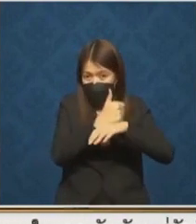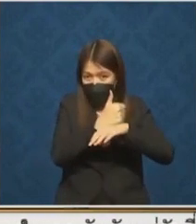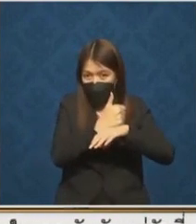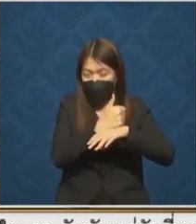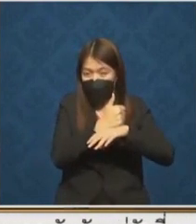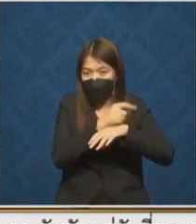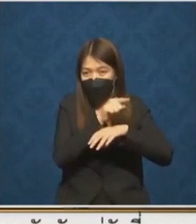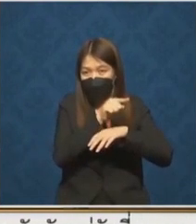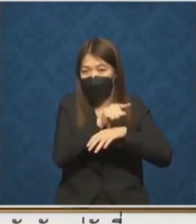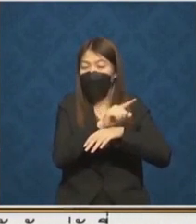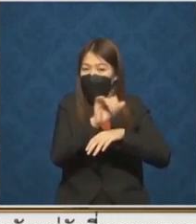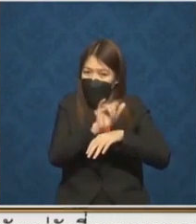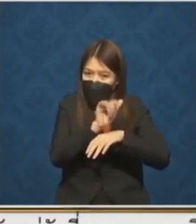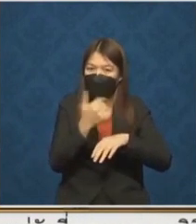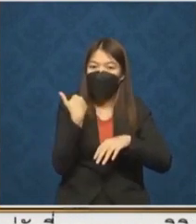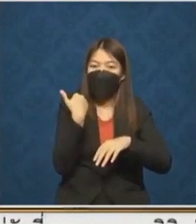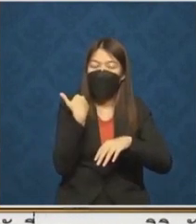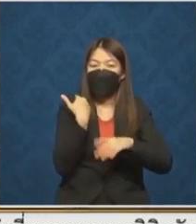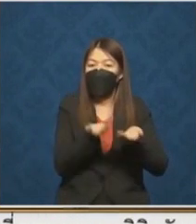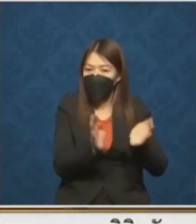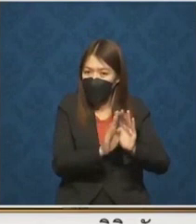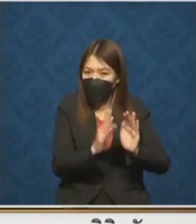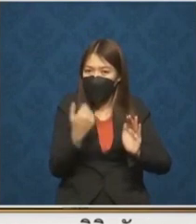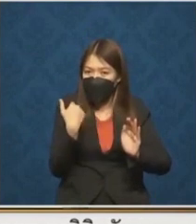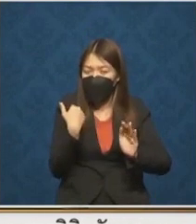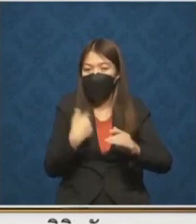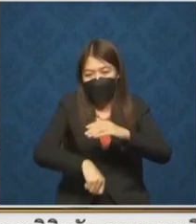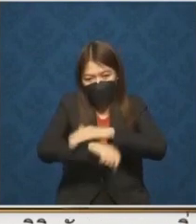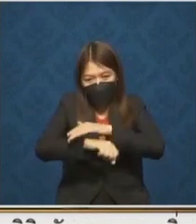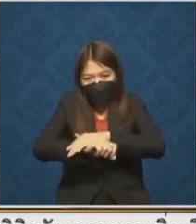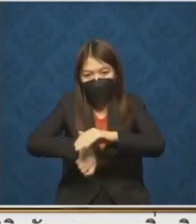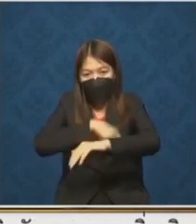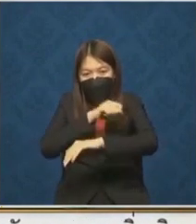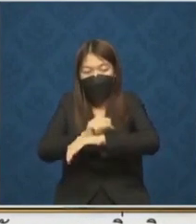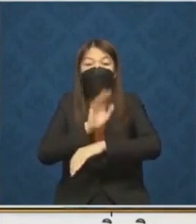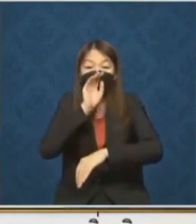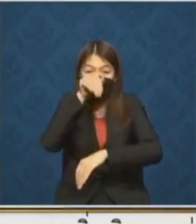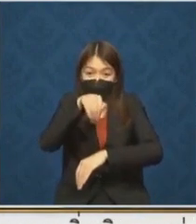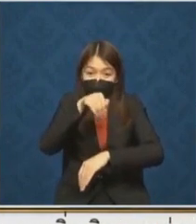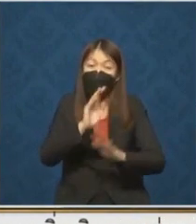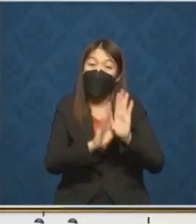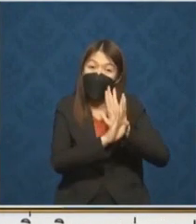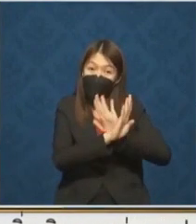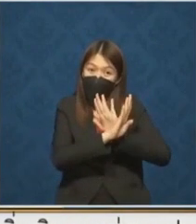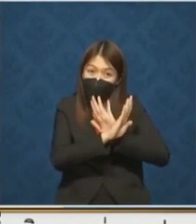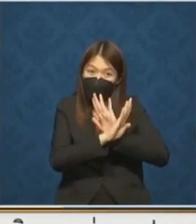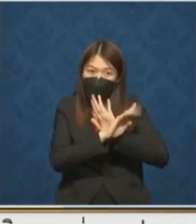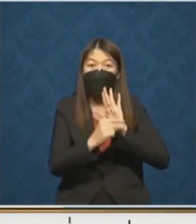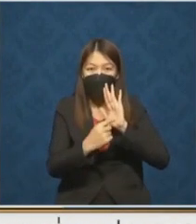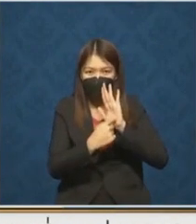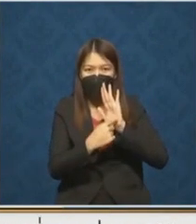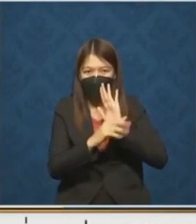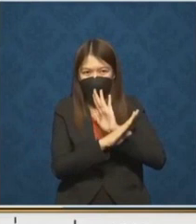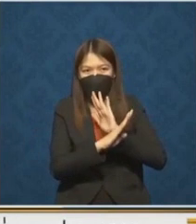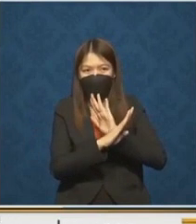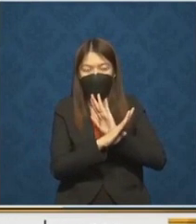ี่ที่ญาติพี่น้องอยู่แล้วกเป็นที่ที่สนามฟทบร์นชรราอาฬิน่าบุิรั UNited อยู่แล้วถาเราไปดู